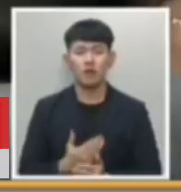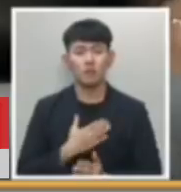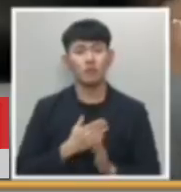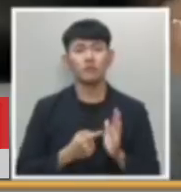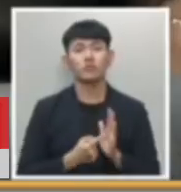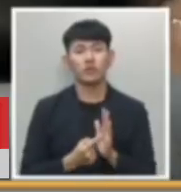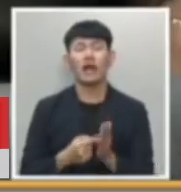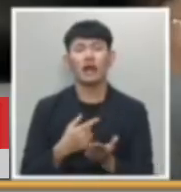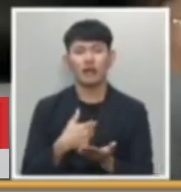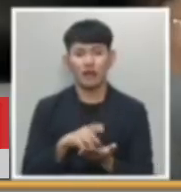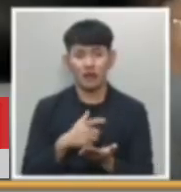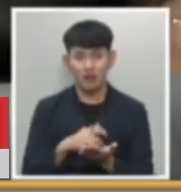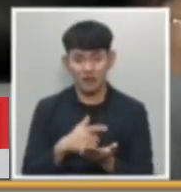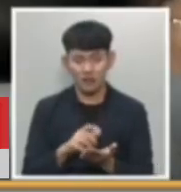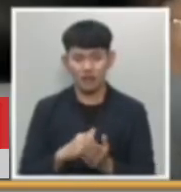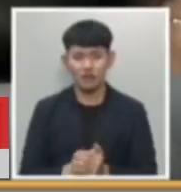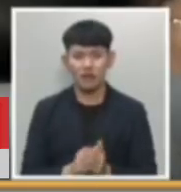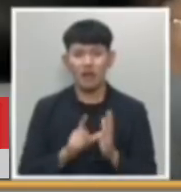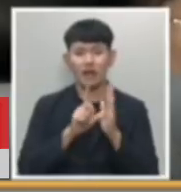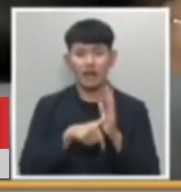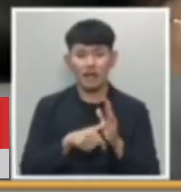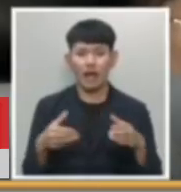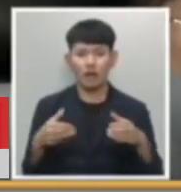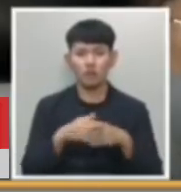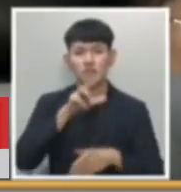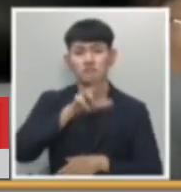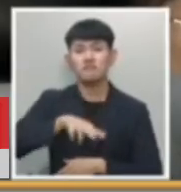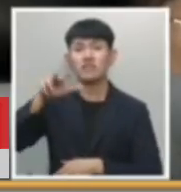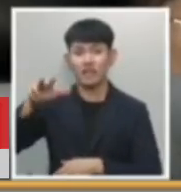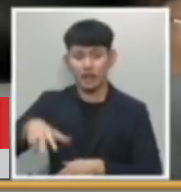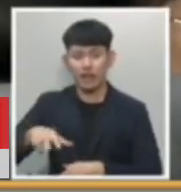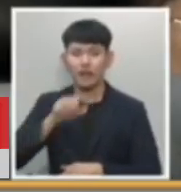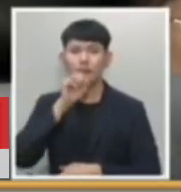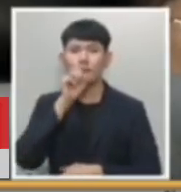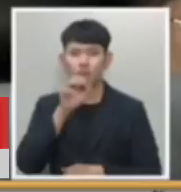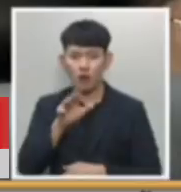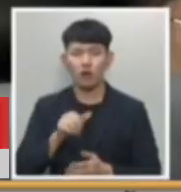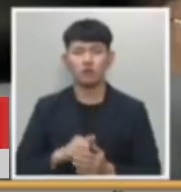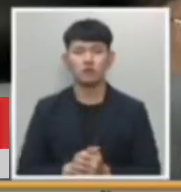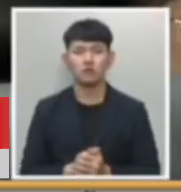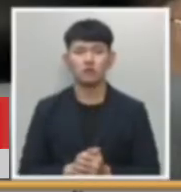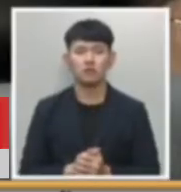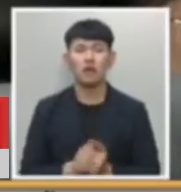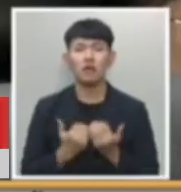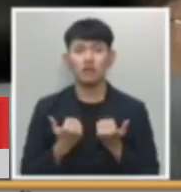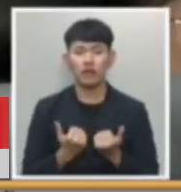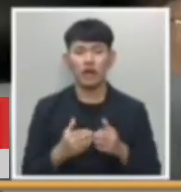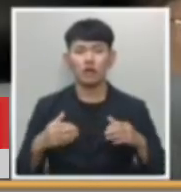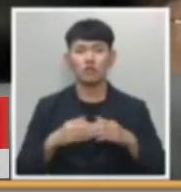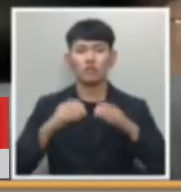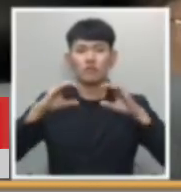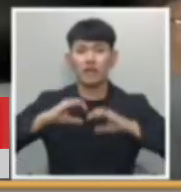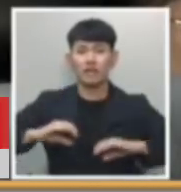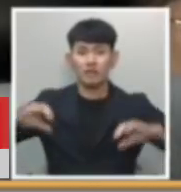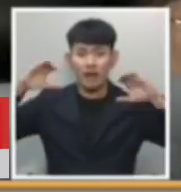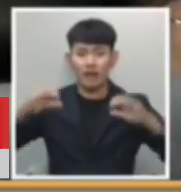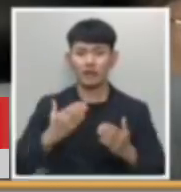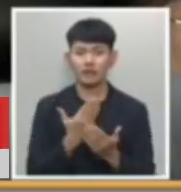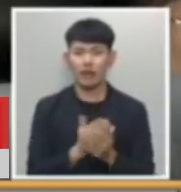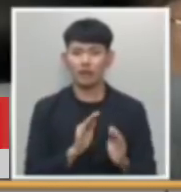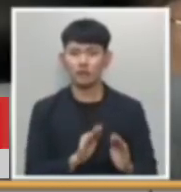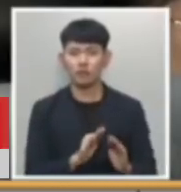ายๆครับเลขาธิการพรรคเพื่อไทยบอกว่าการที่ รัฐบาลเอาเงินสะสมท้อง